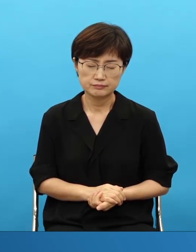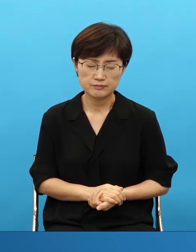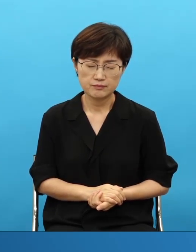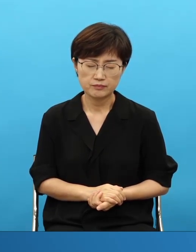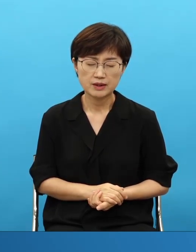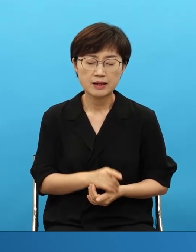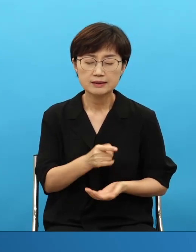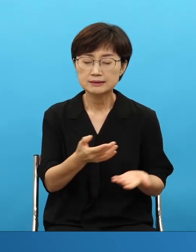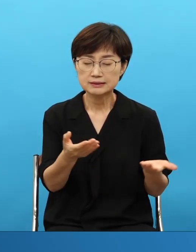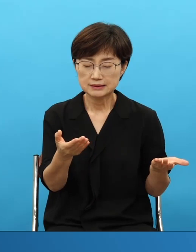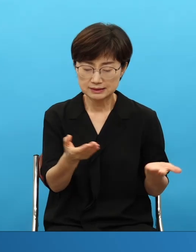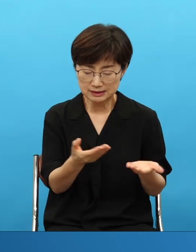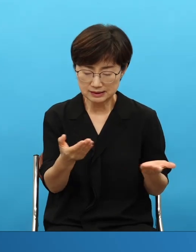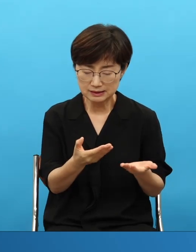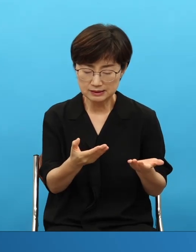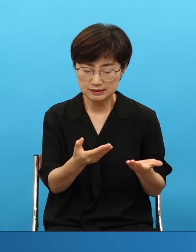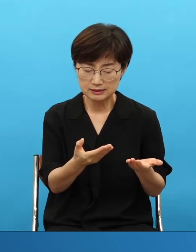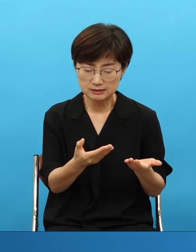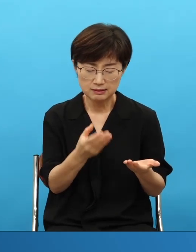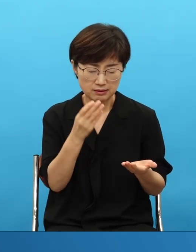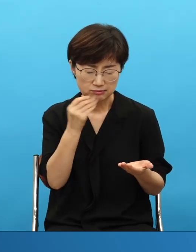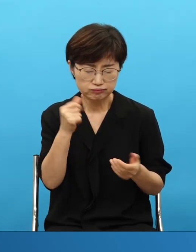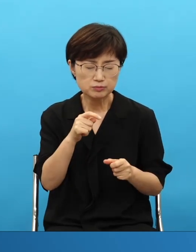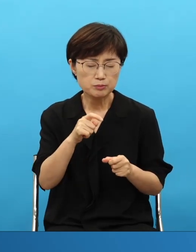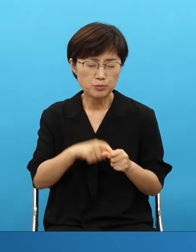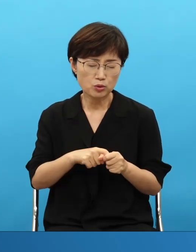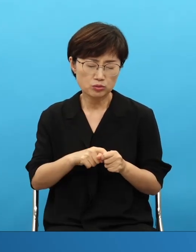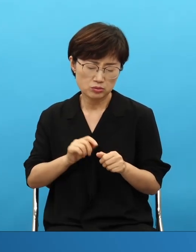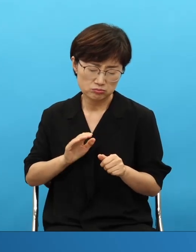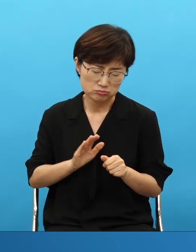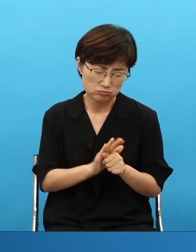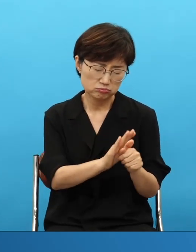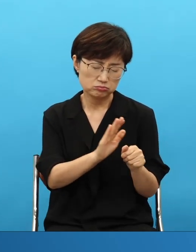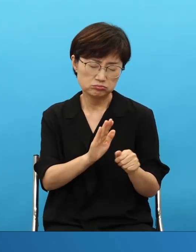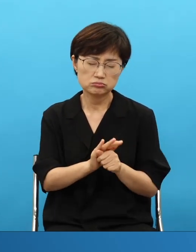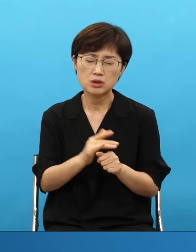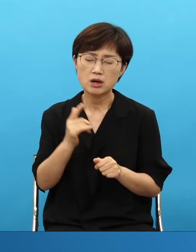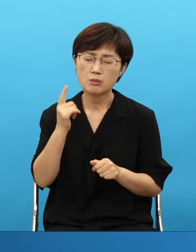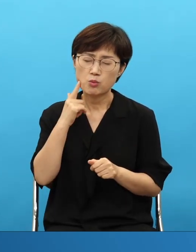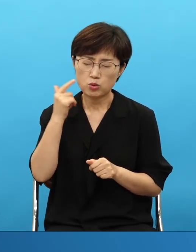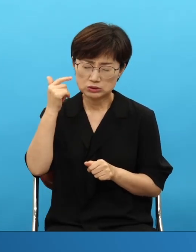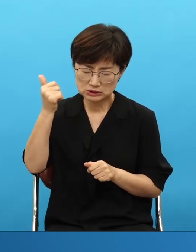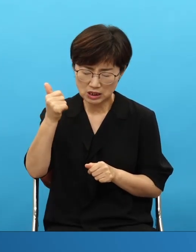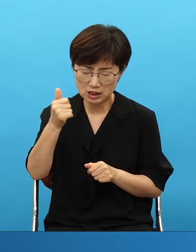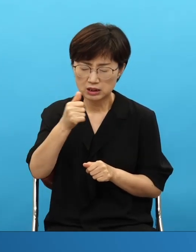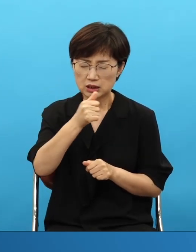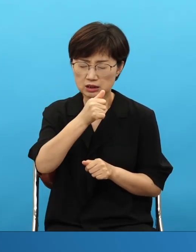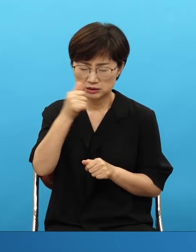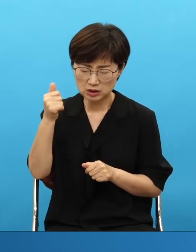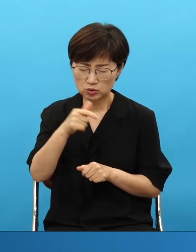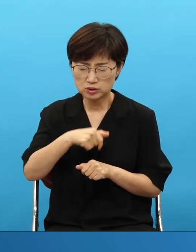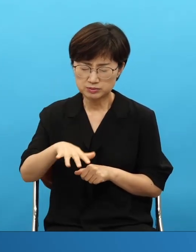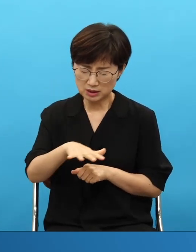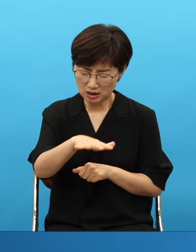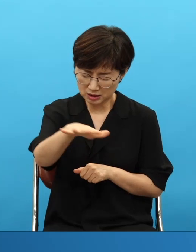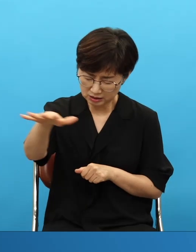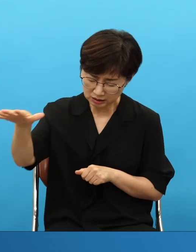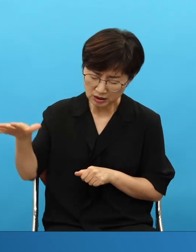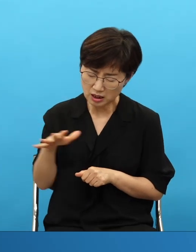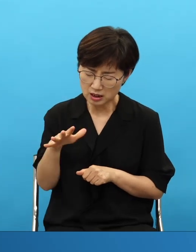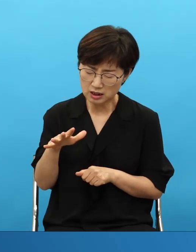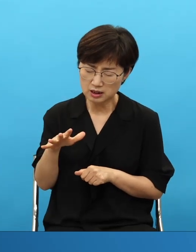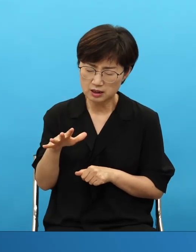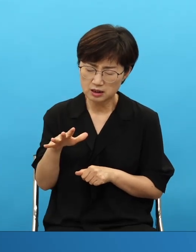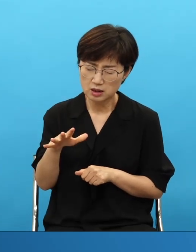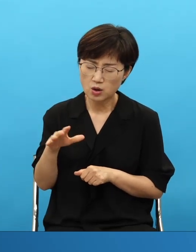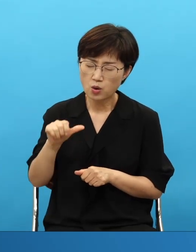일에수종드는모든목회자중직자성도렘넌트들에게오력과성령충만을주옵소